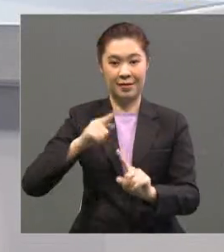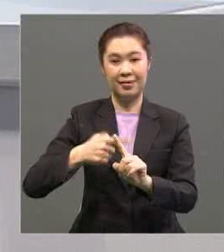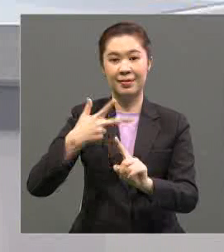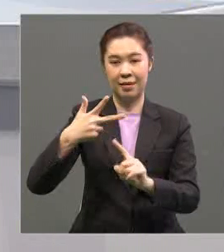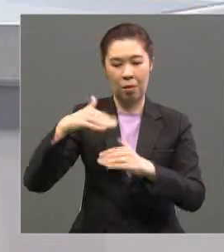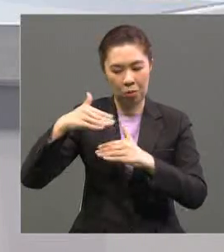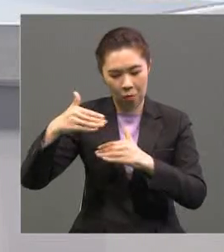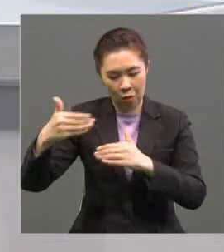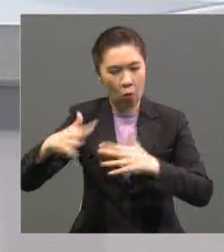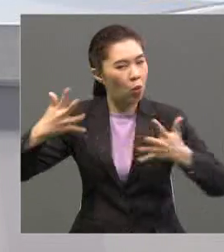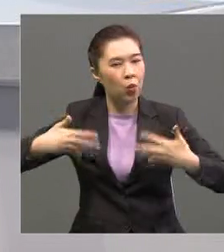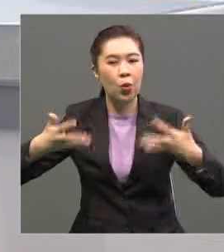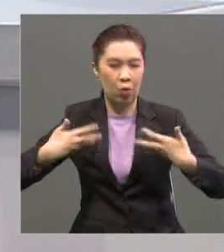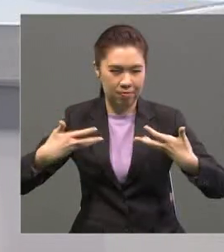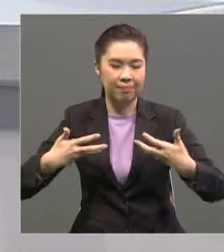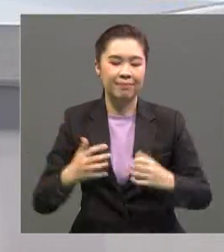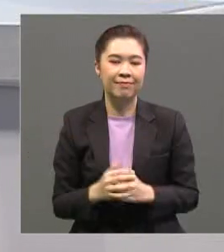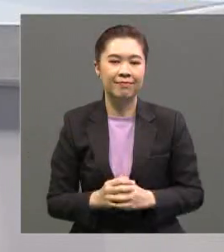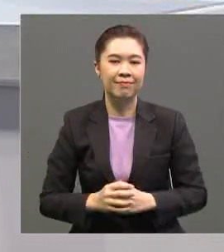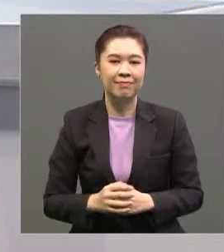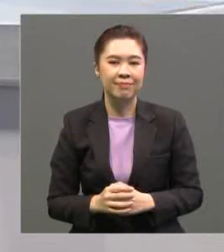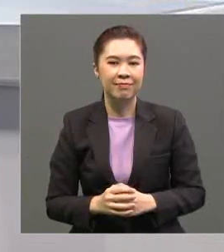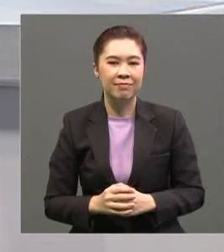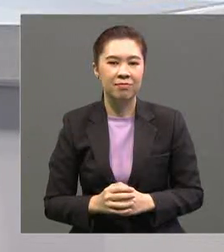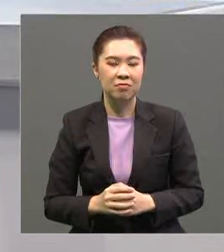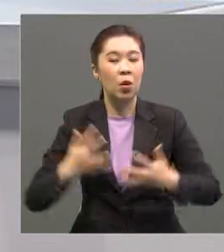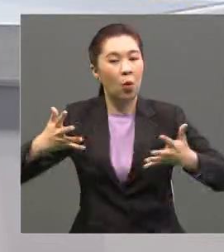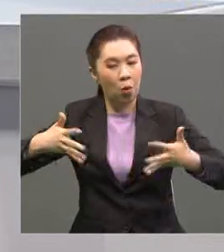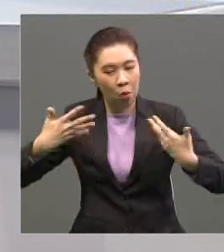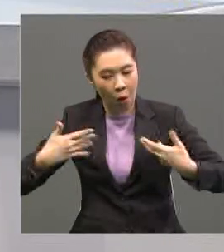คงร้อนเต็มรูปแบบจริงๆนะครับร้อนมาแล้วฝุ่นก็ตามมาด้วยเหมือนกัน